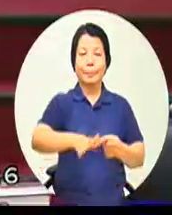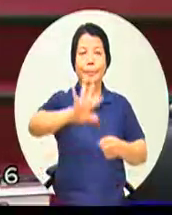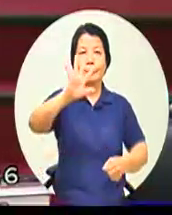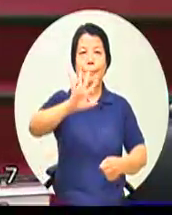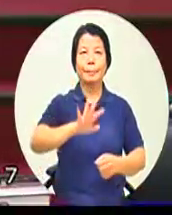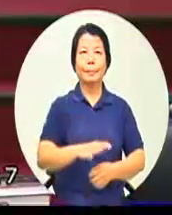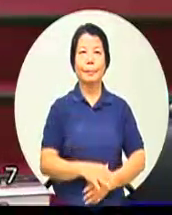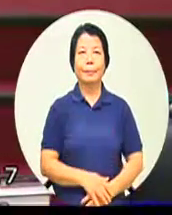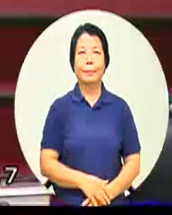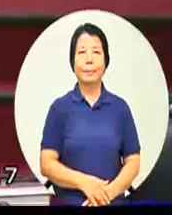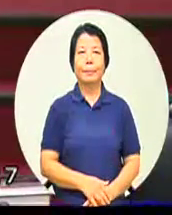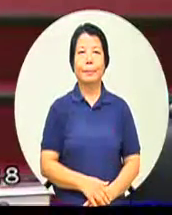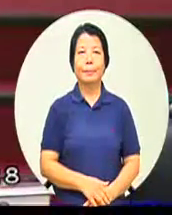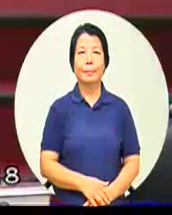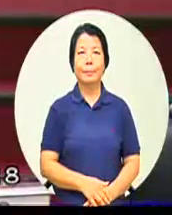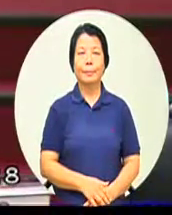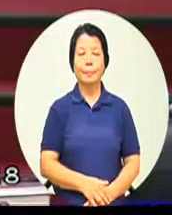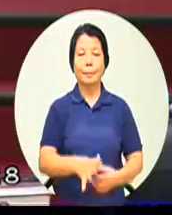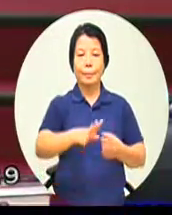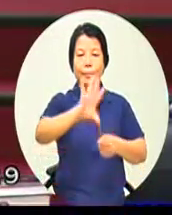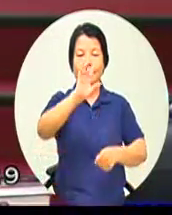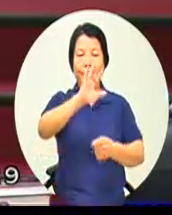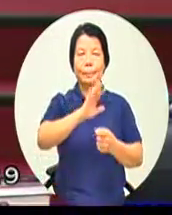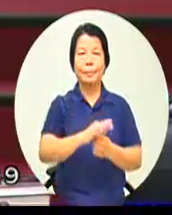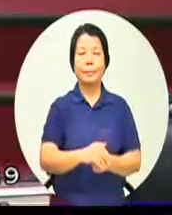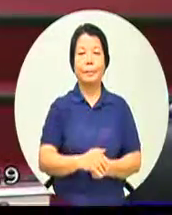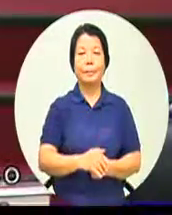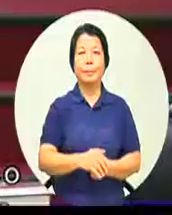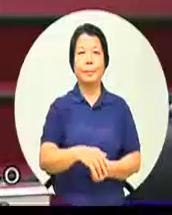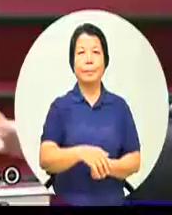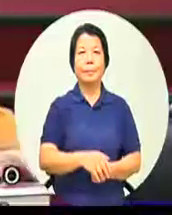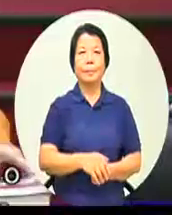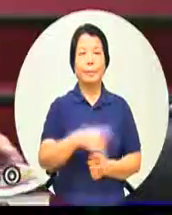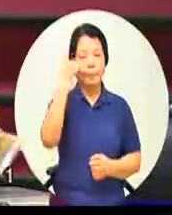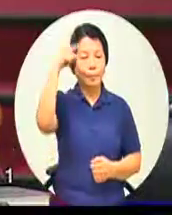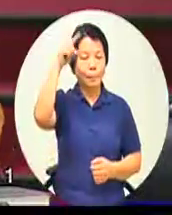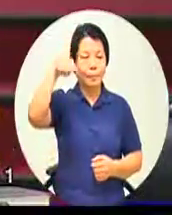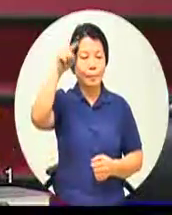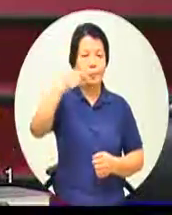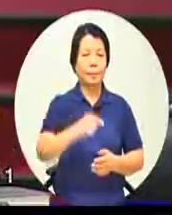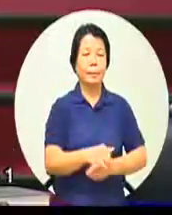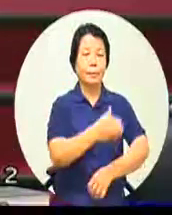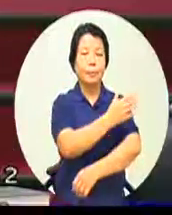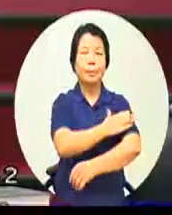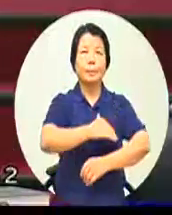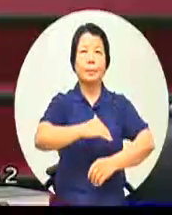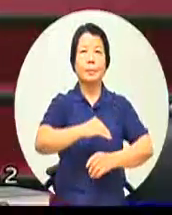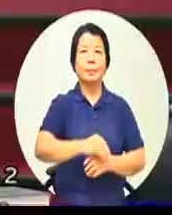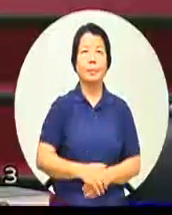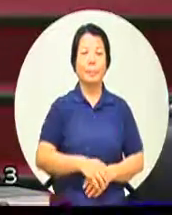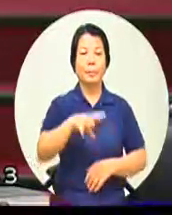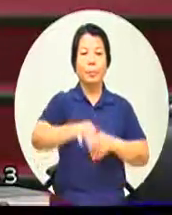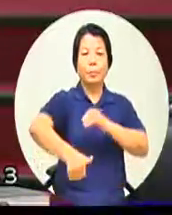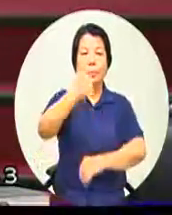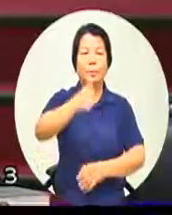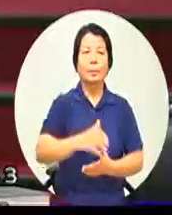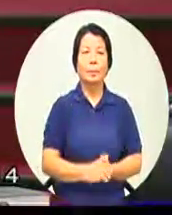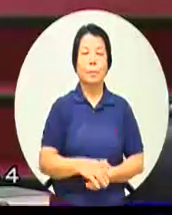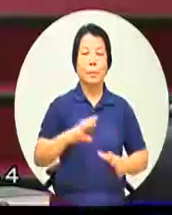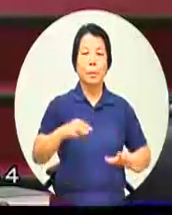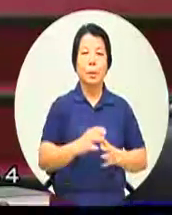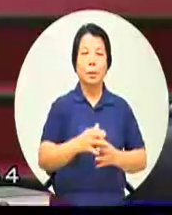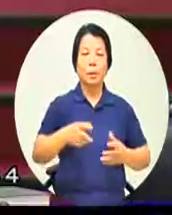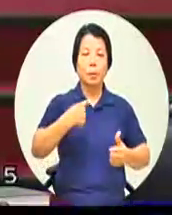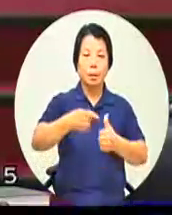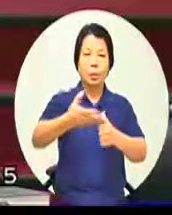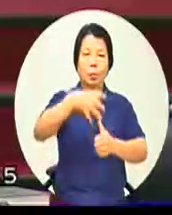啊个高中级教育局。陈科长来，我请教你，迄、那个教育部有甲台南市